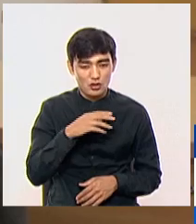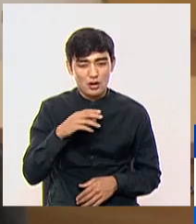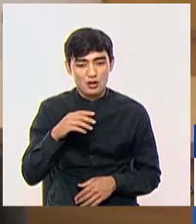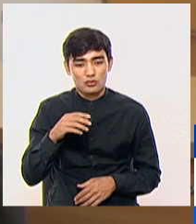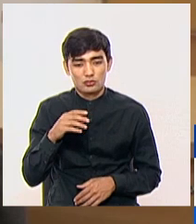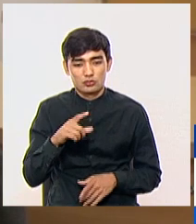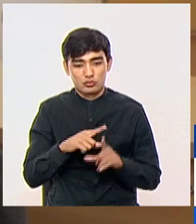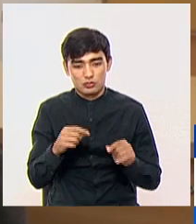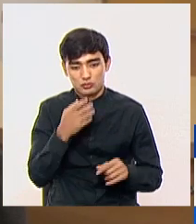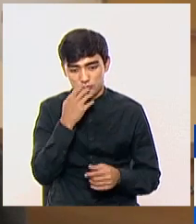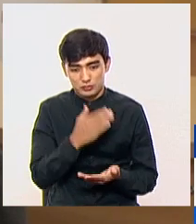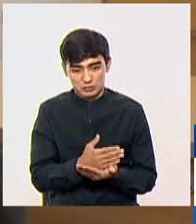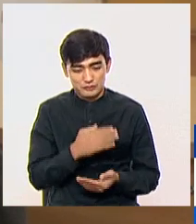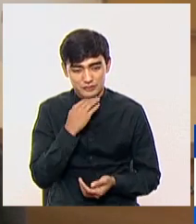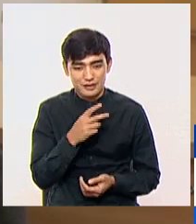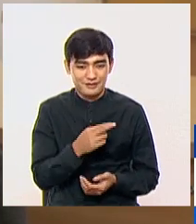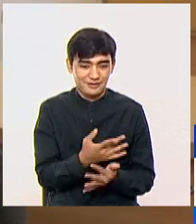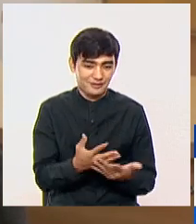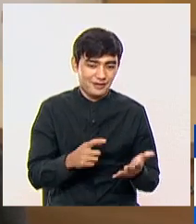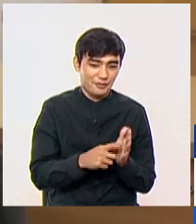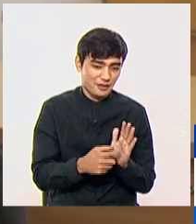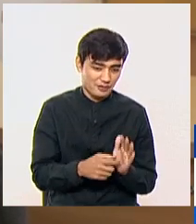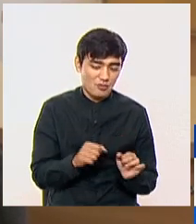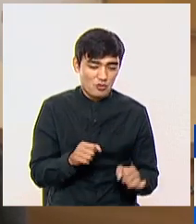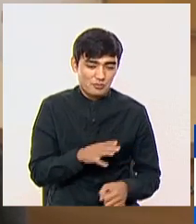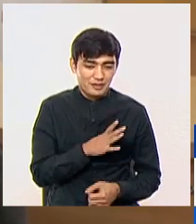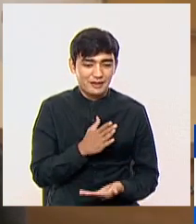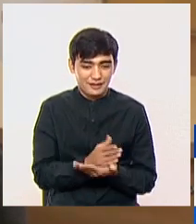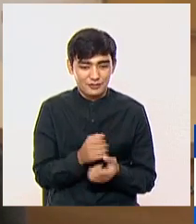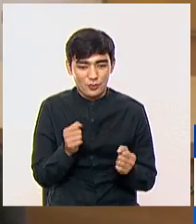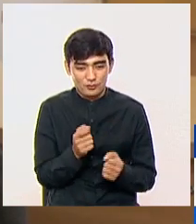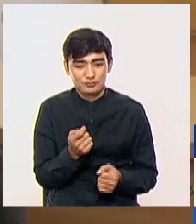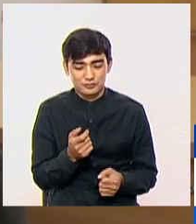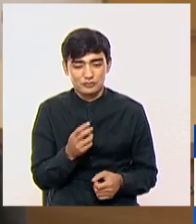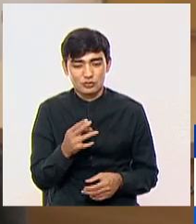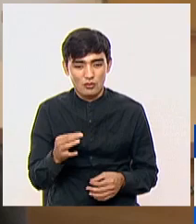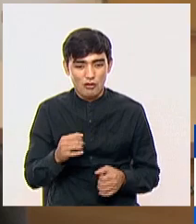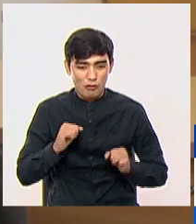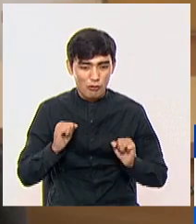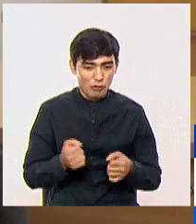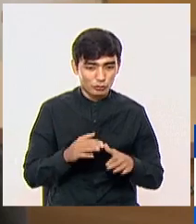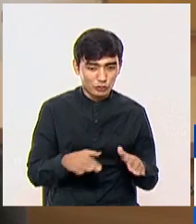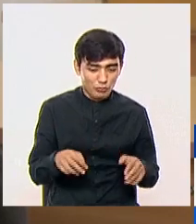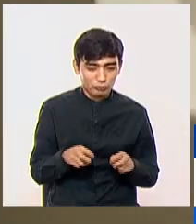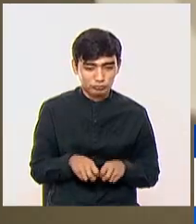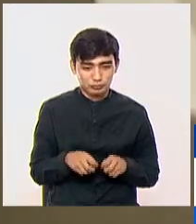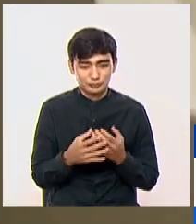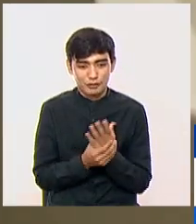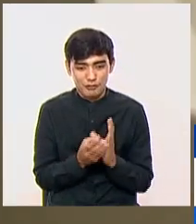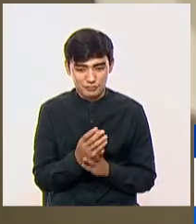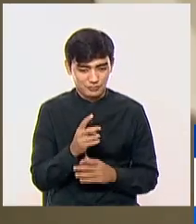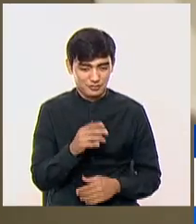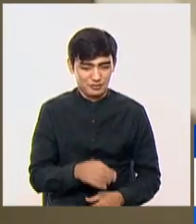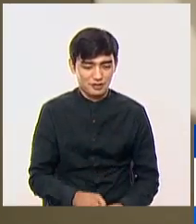тепло. Ну, в определенных кабинетах, может быть, есть как бы прохладно, но не скажу до того степени, чтобы дети сидели в перчатках.